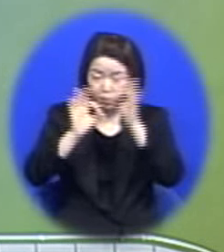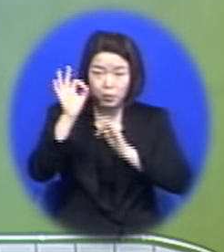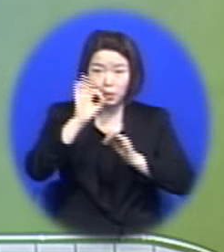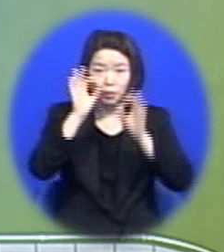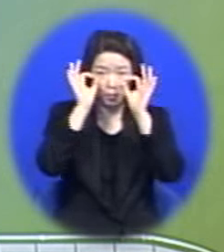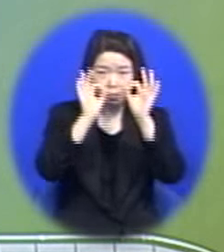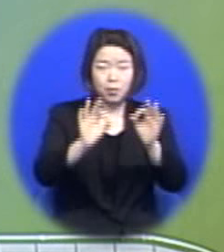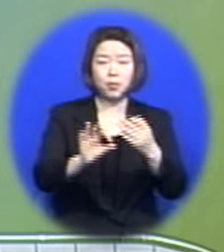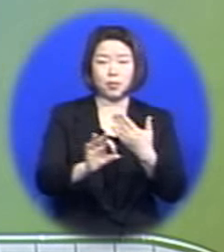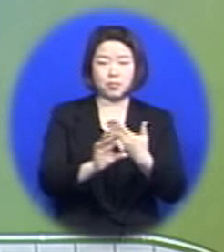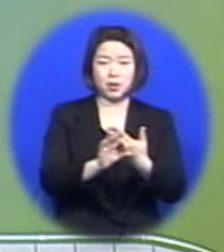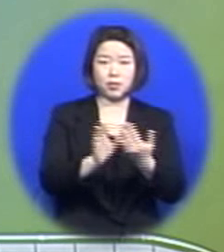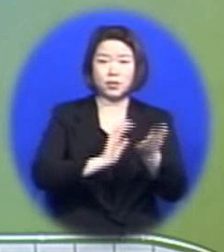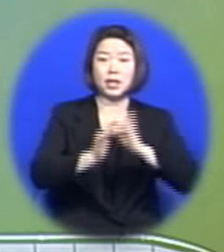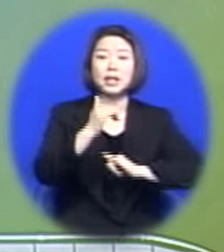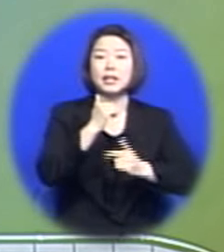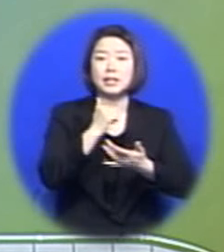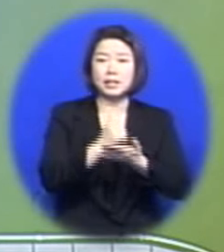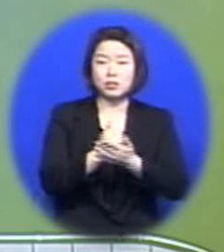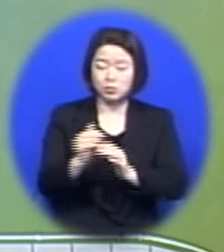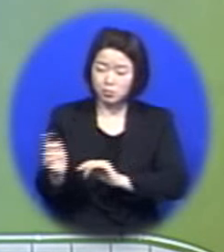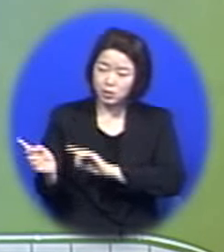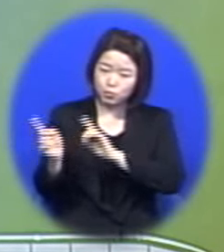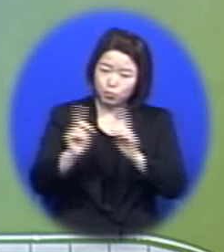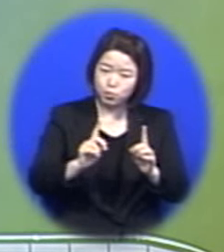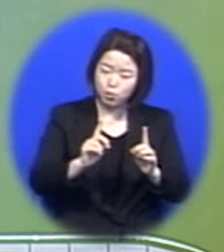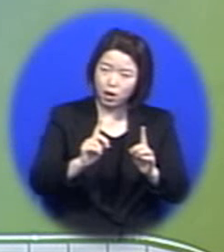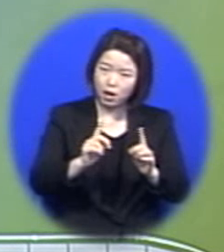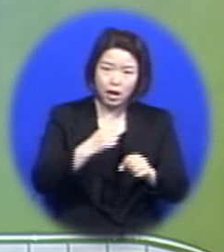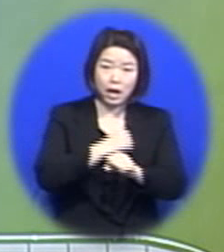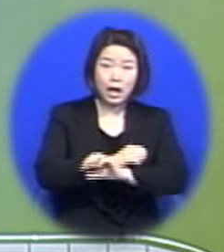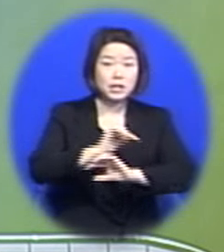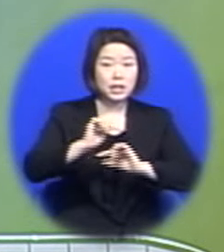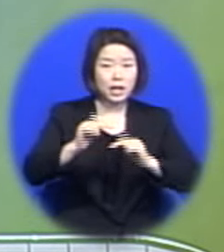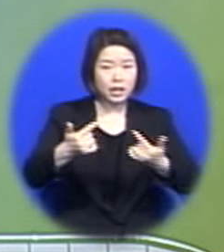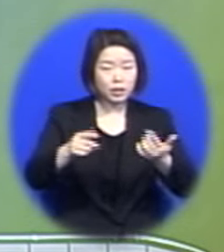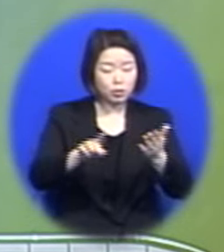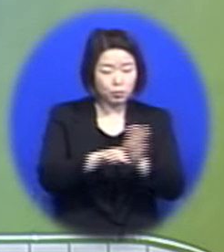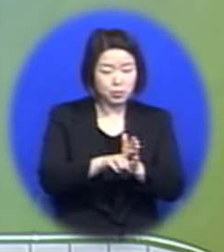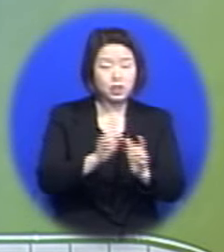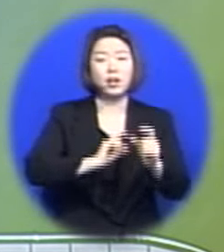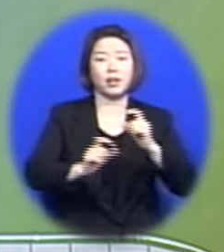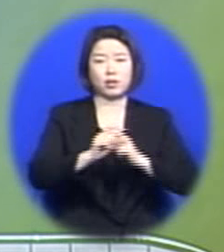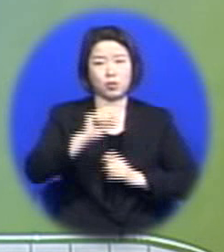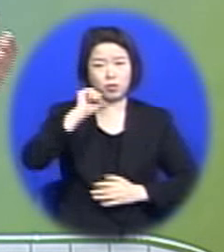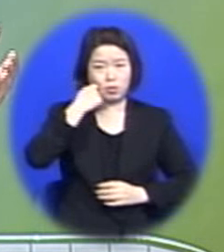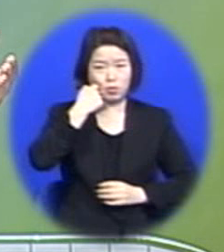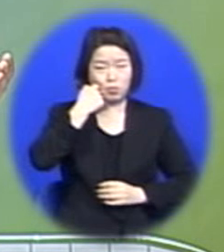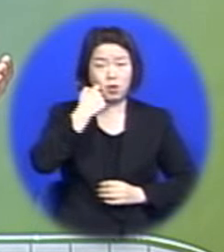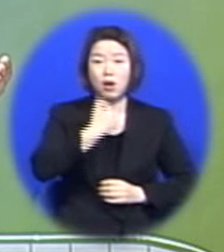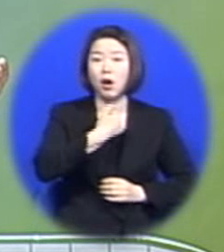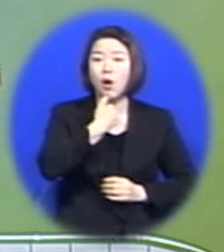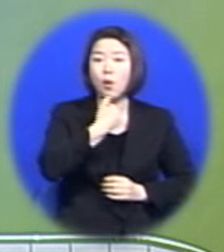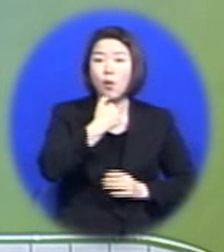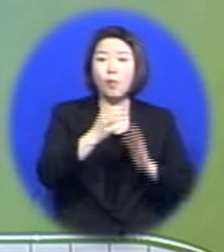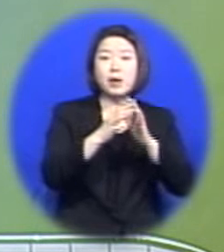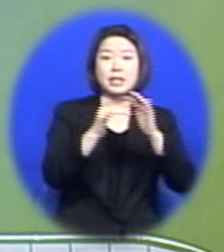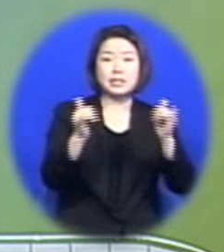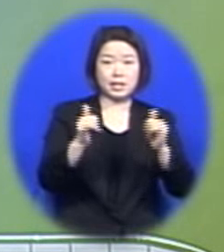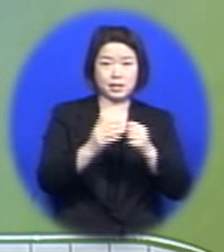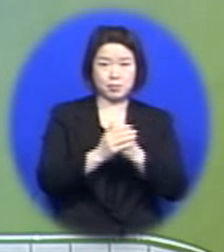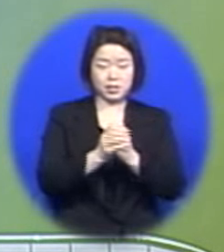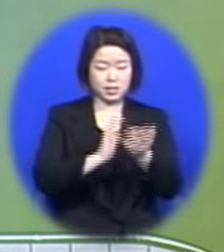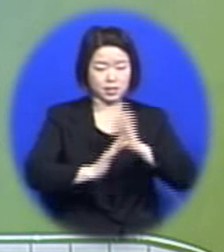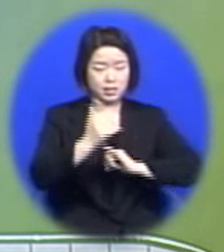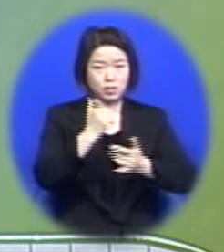예수님이 부활하지 않았다고 말하는 게더 믿기가 어려운 것입니다. 로마 당국이